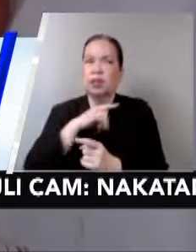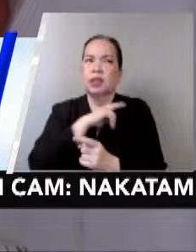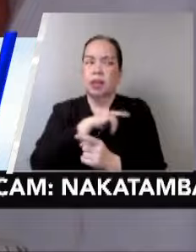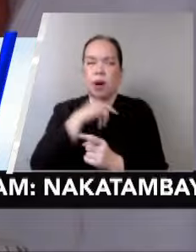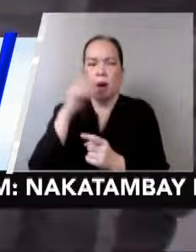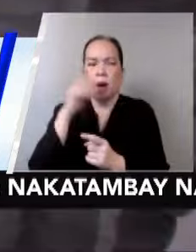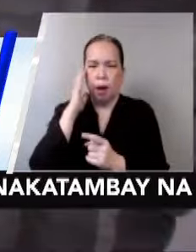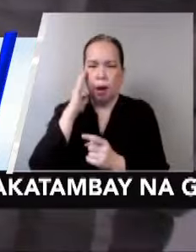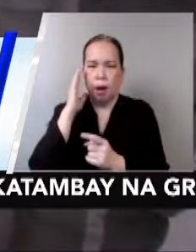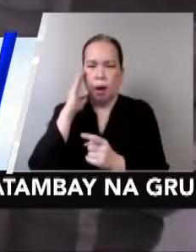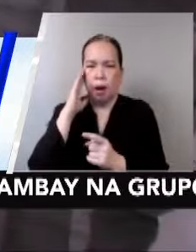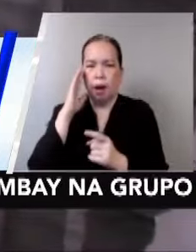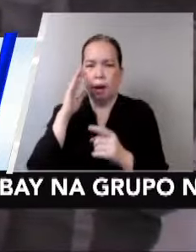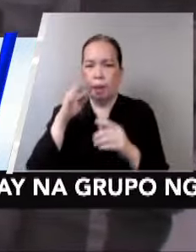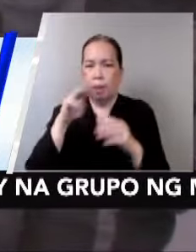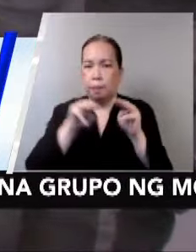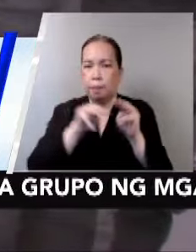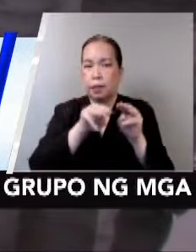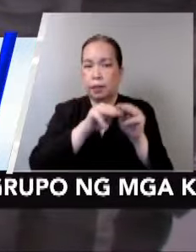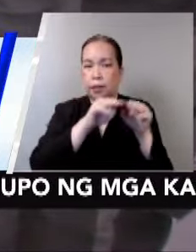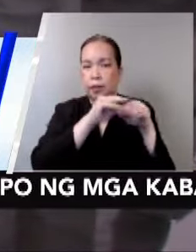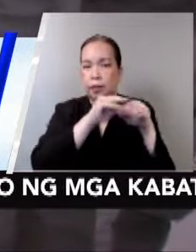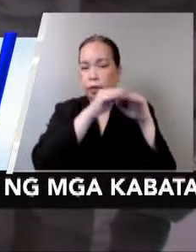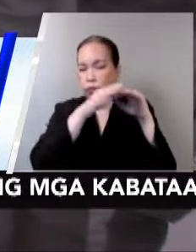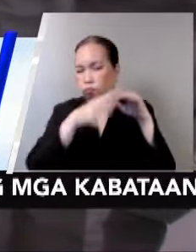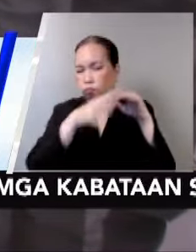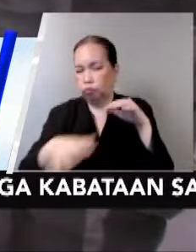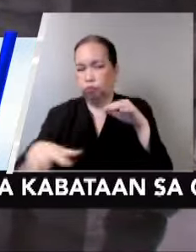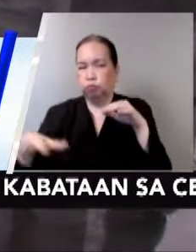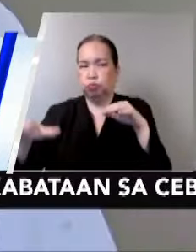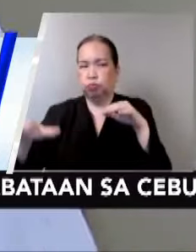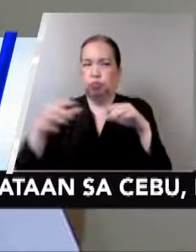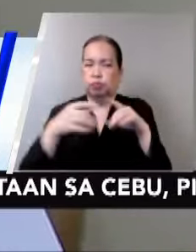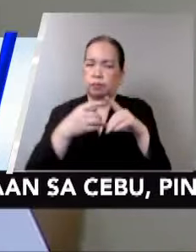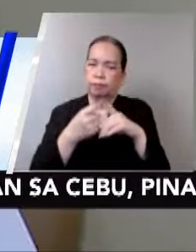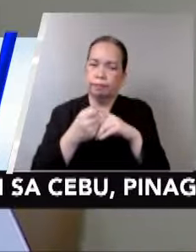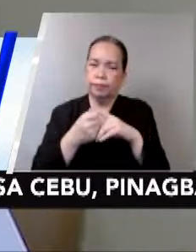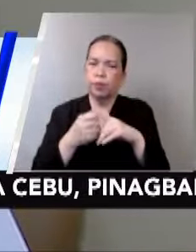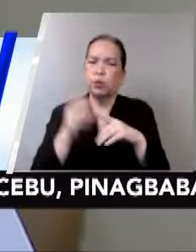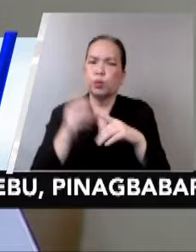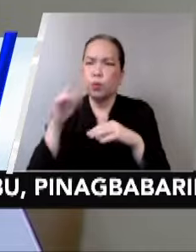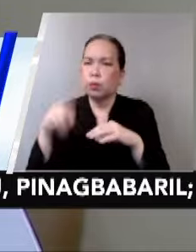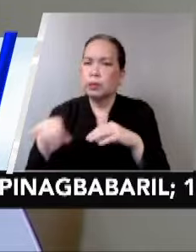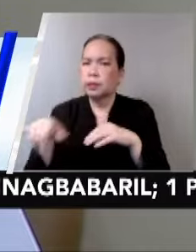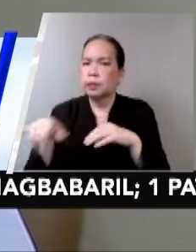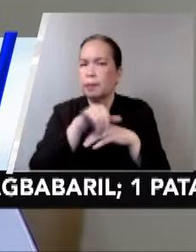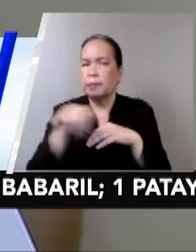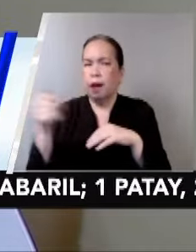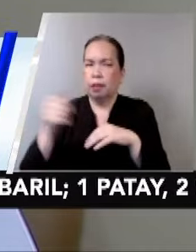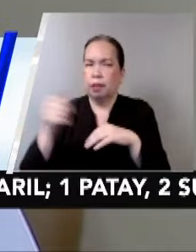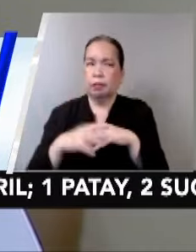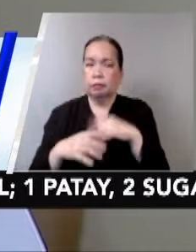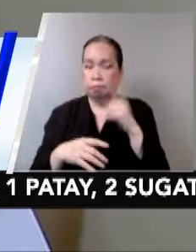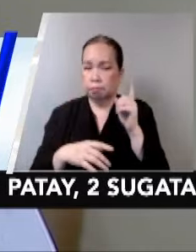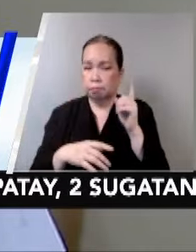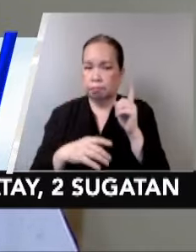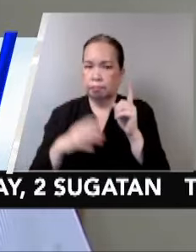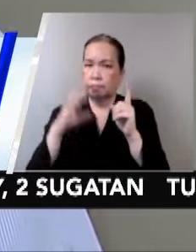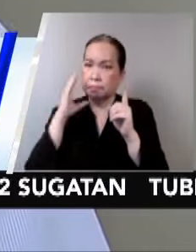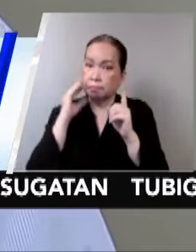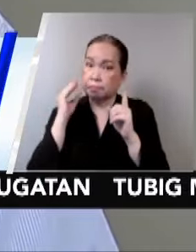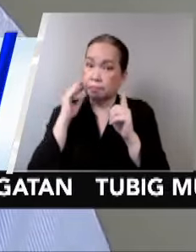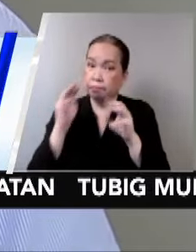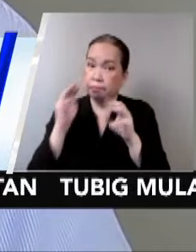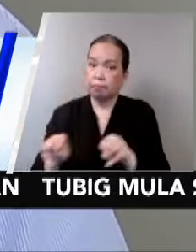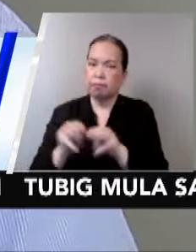na lugar. Pero sana raw, hindi lang sila ang naghahanda. Sa karanasan ng Marikina, hindi kami po pwedeng magtiwala